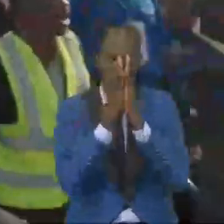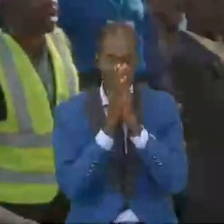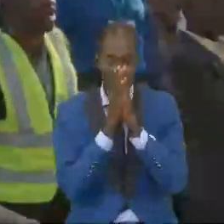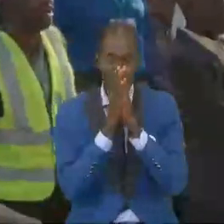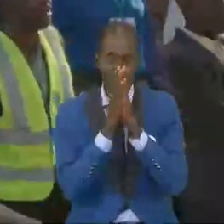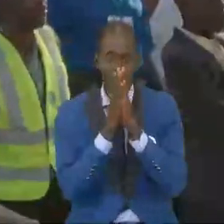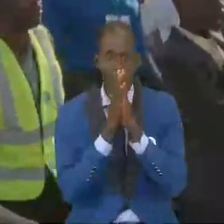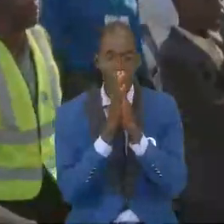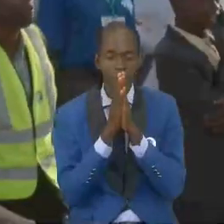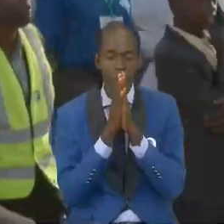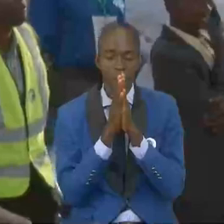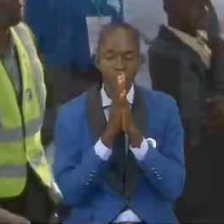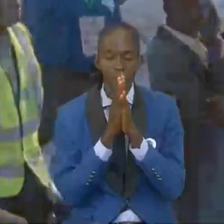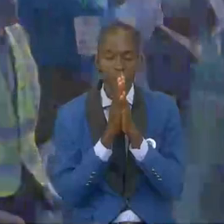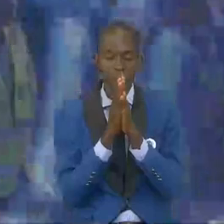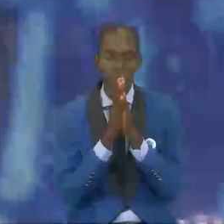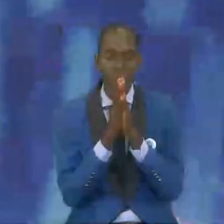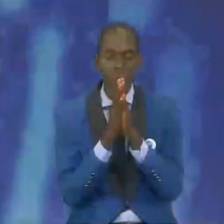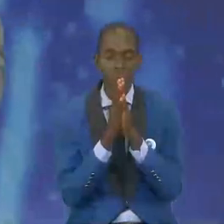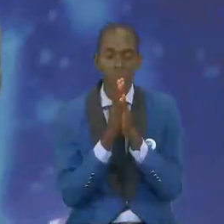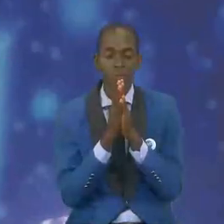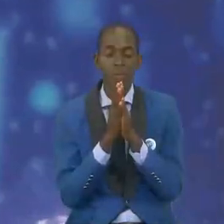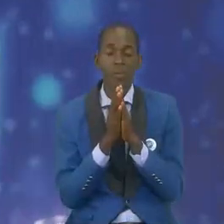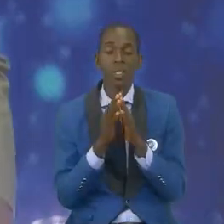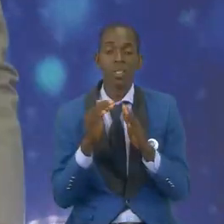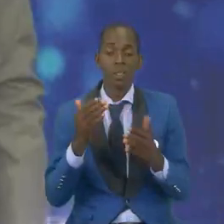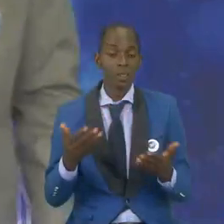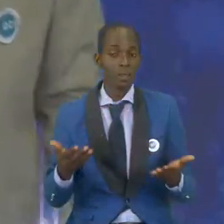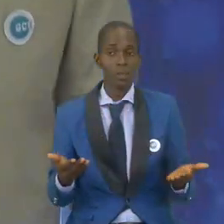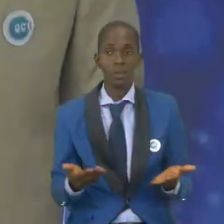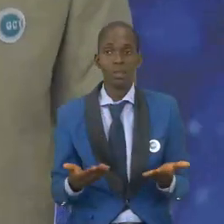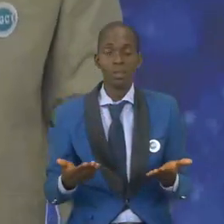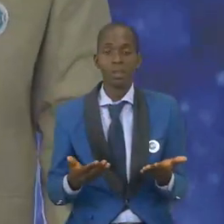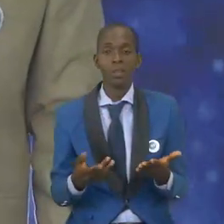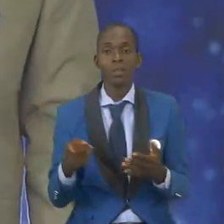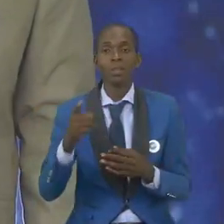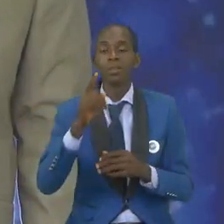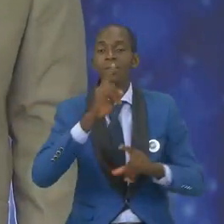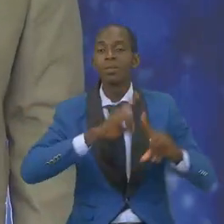Au nom de Jésus, nous prions.